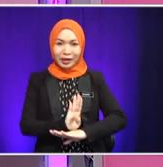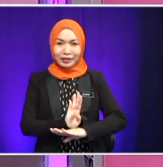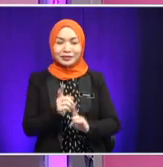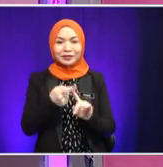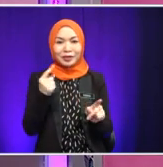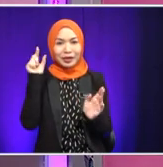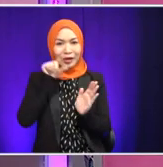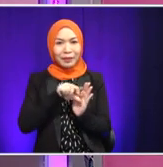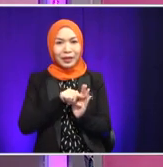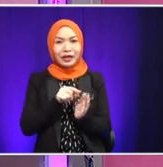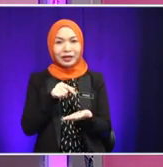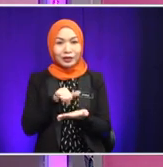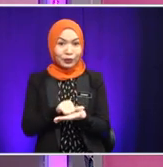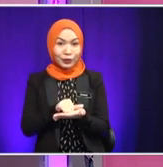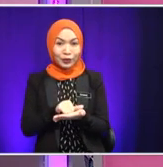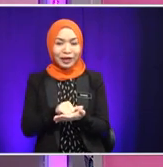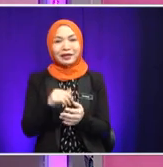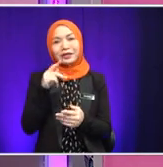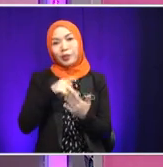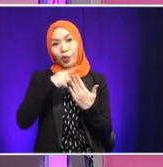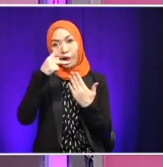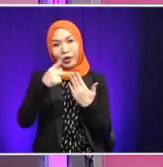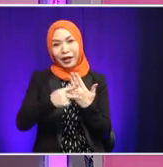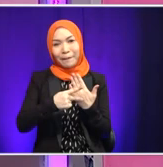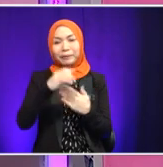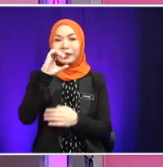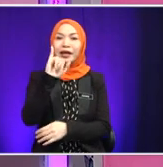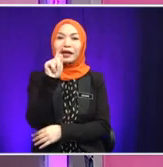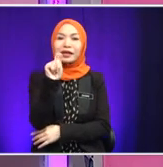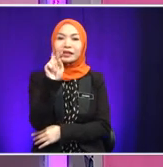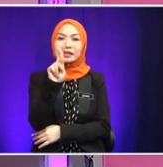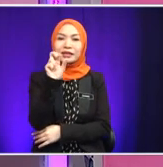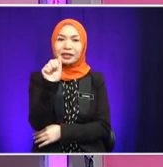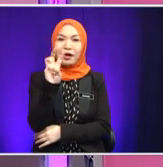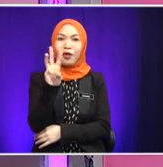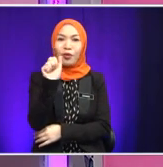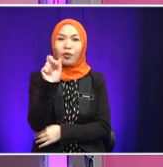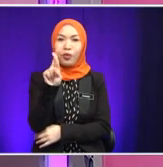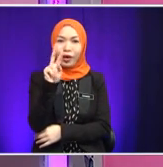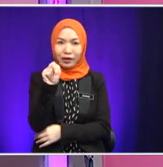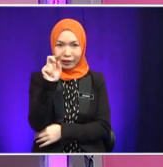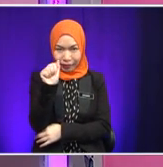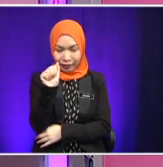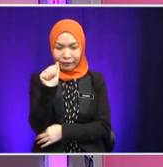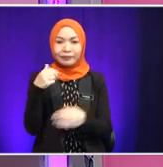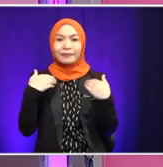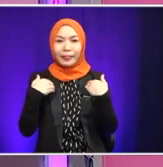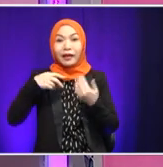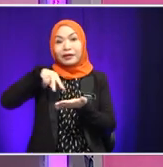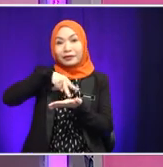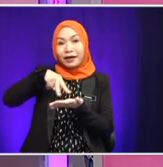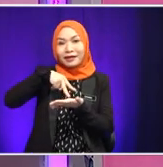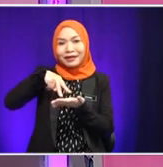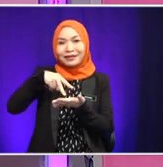cedera warna Bagaimana dalam program Citra Wardani Citra boleh nampak berbagai tarian yang disampaikan ataupun ditunjukan oleh